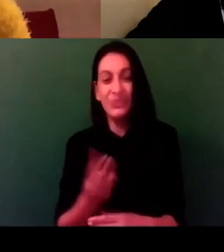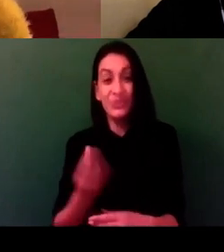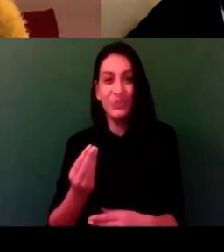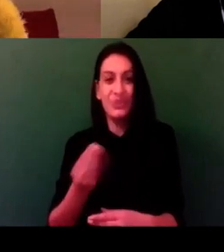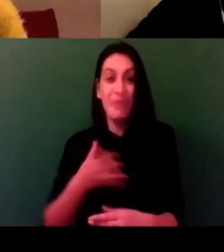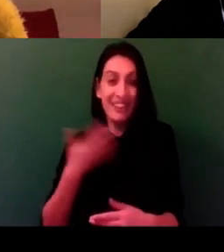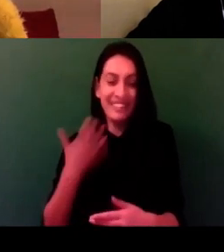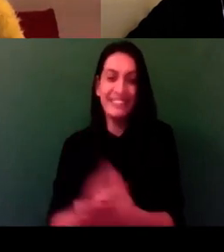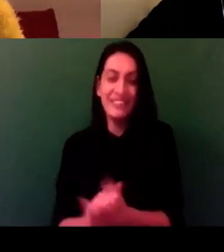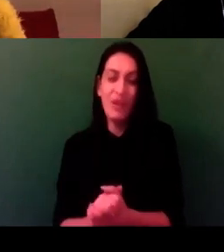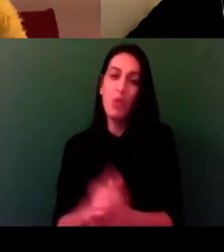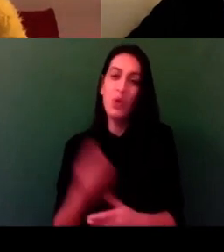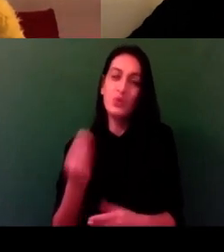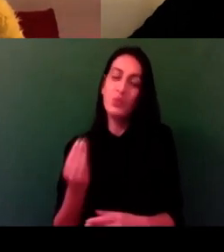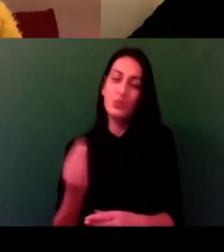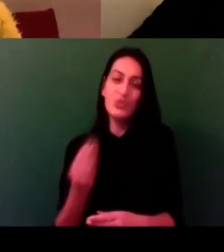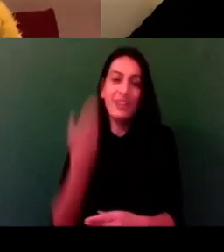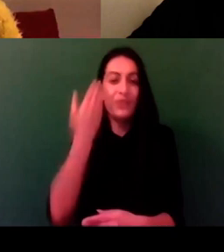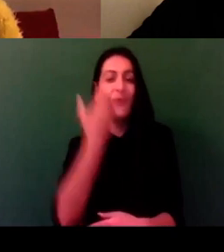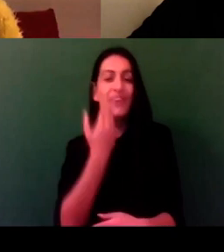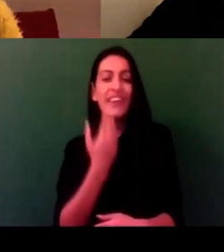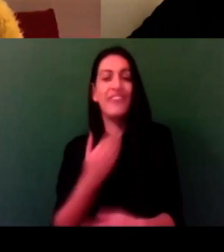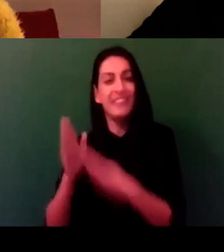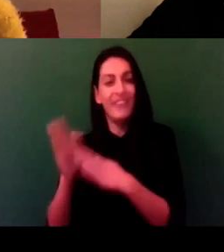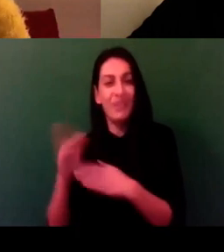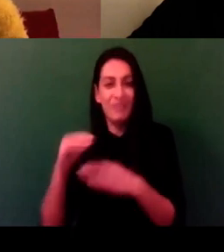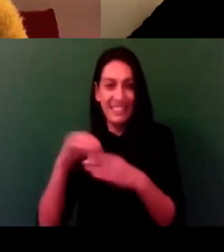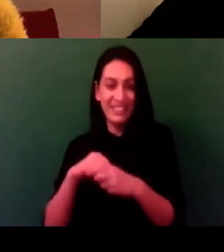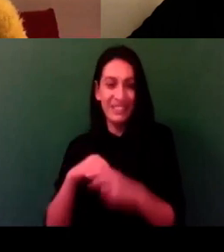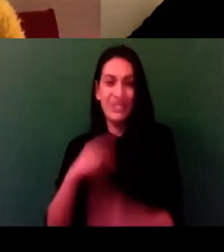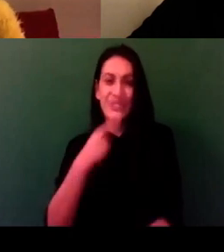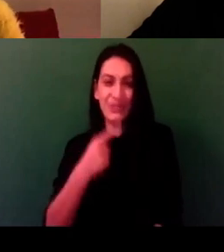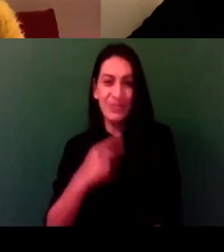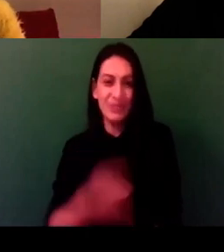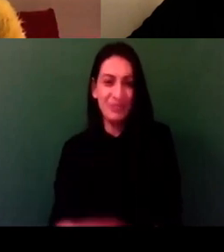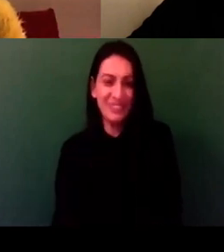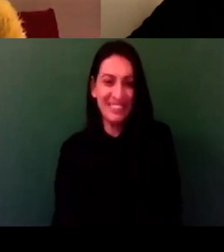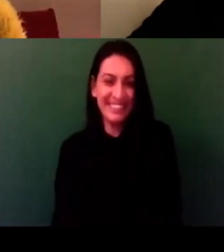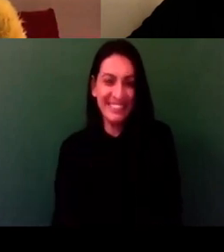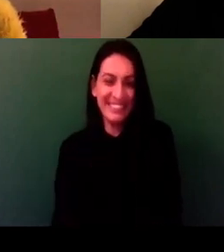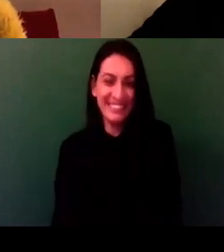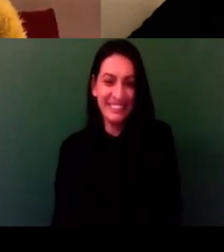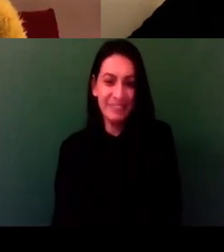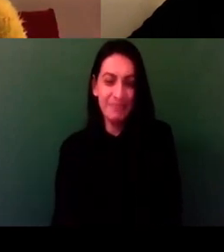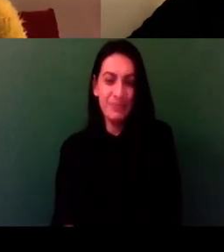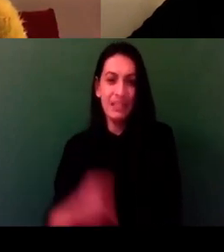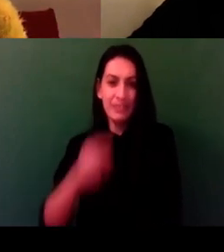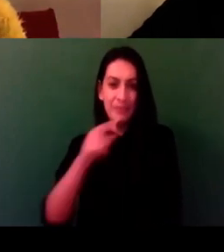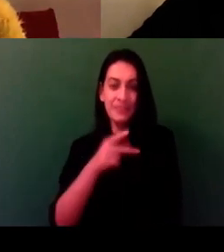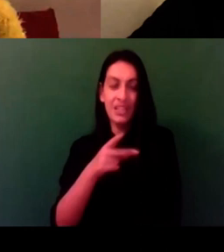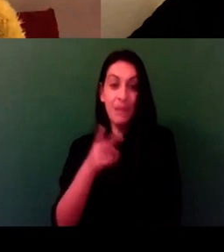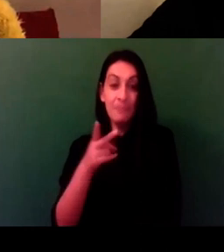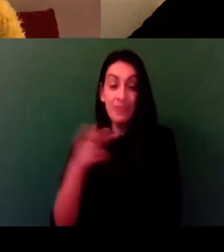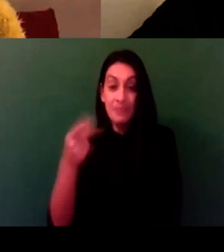oturup sohbet ediyormuş gibi hissediyorum. Herkese çok teşekkürler. Bu arada biz bu işin görünen yüzüyüz Yaşar'la ama arkada bu